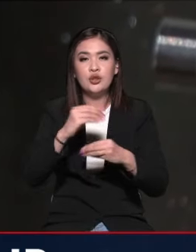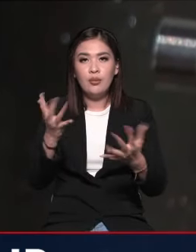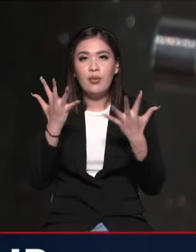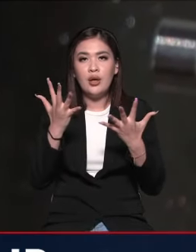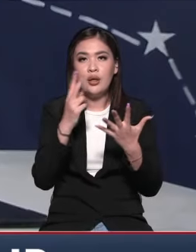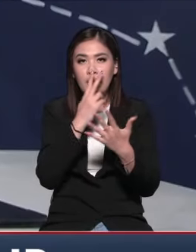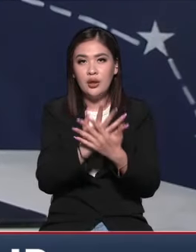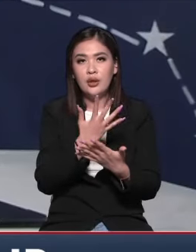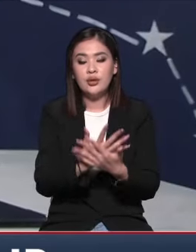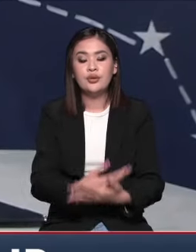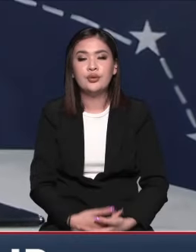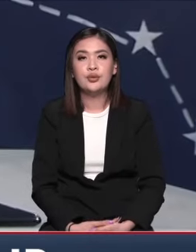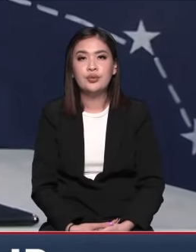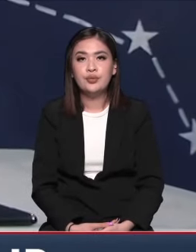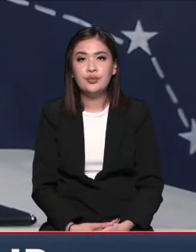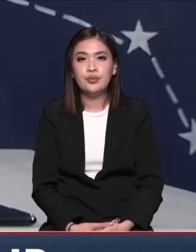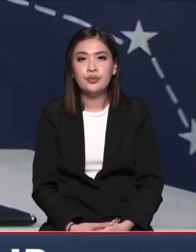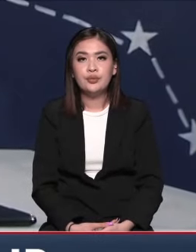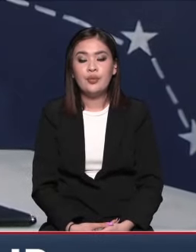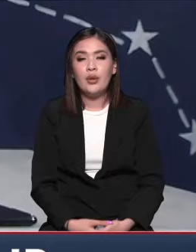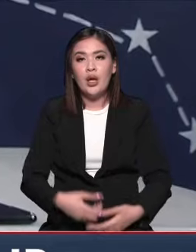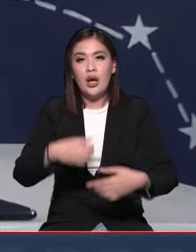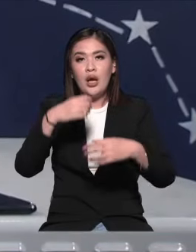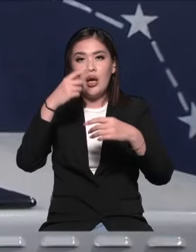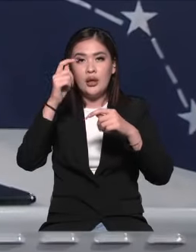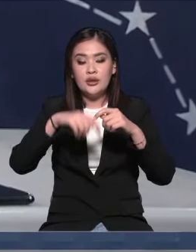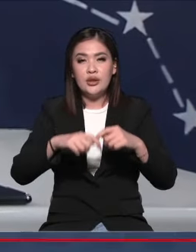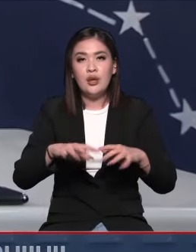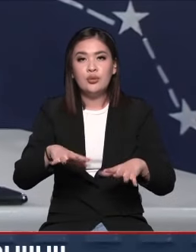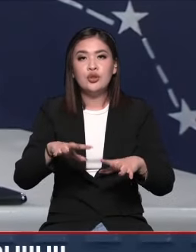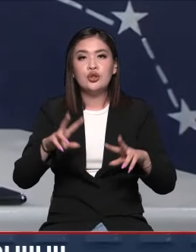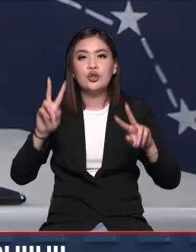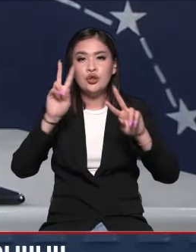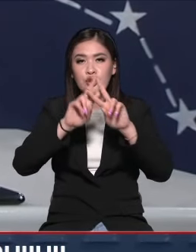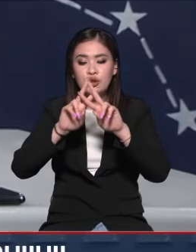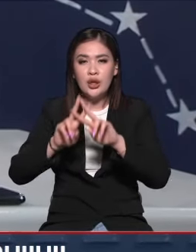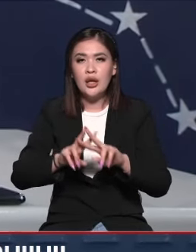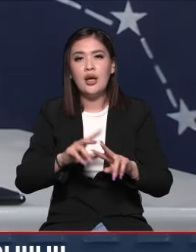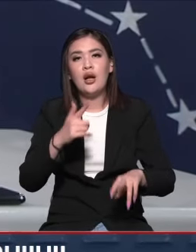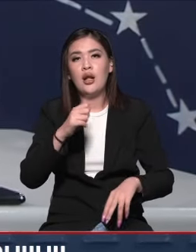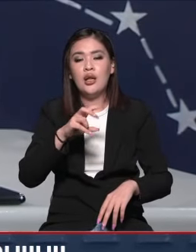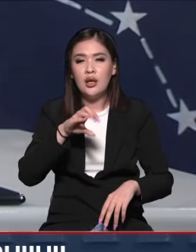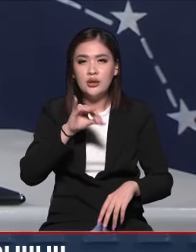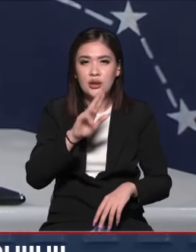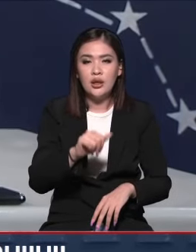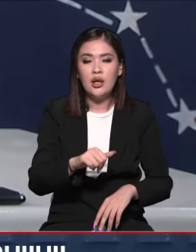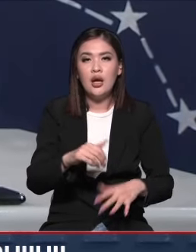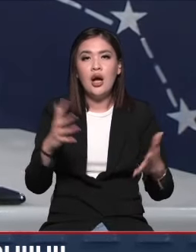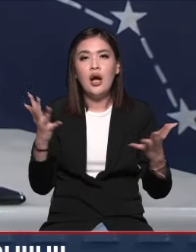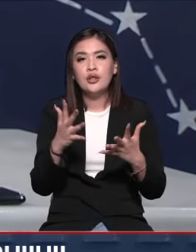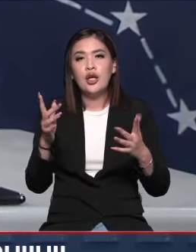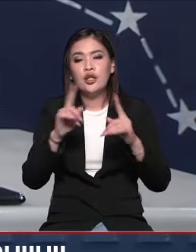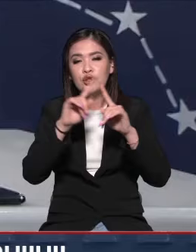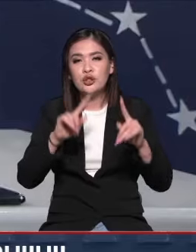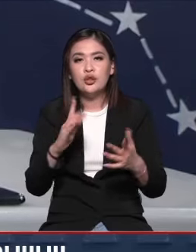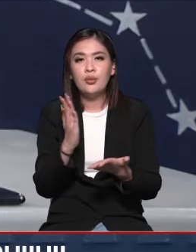көрсетеді. Обсерватория арқылы біз жұлдыздар зерттей аламыз, галактикада зерттей аламыз, қандай жұлдыздар бар екенін көре аламыз.